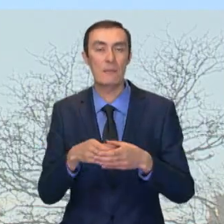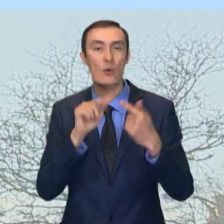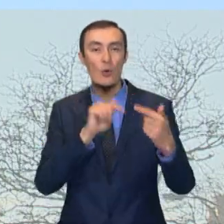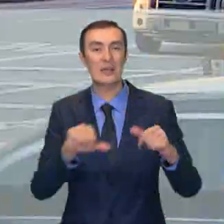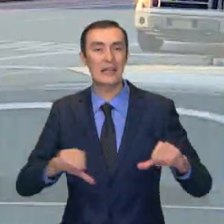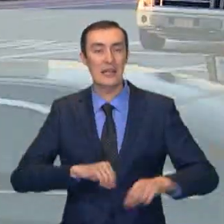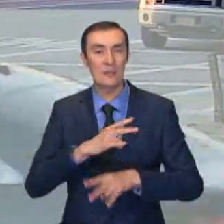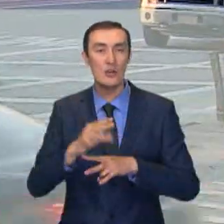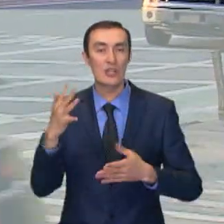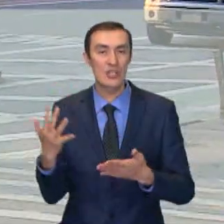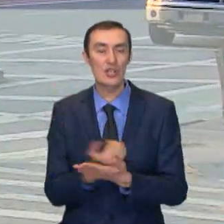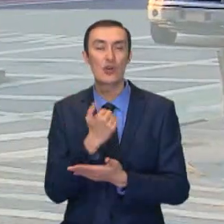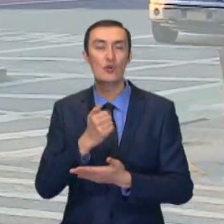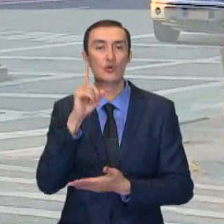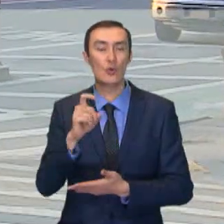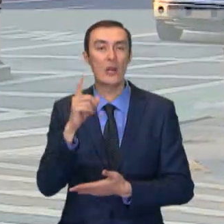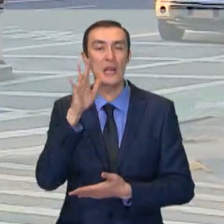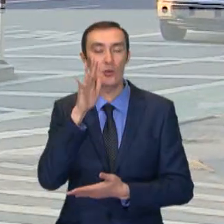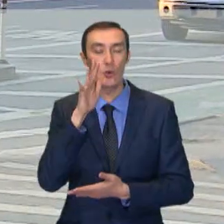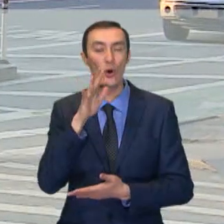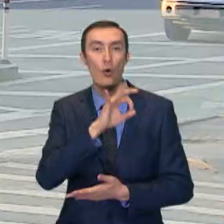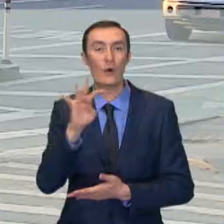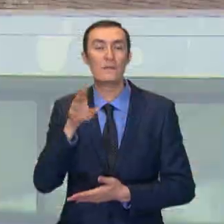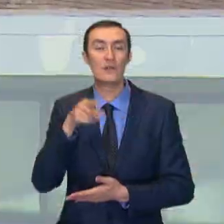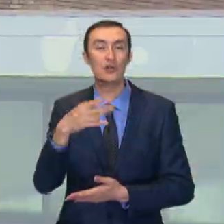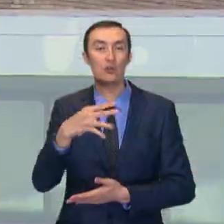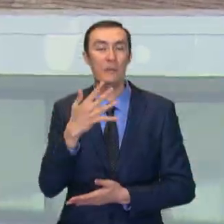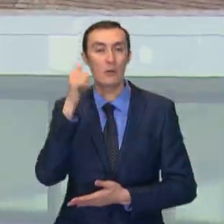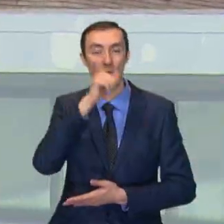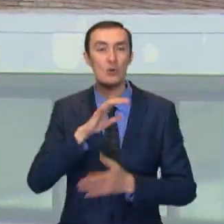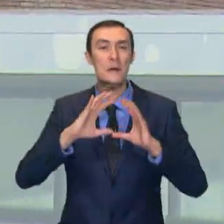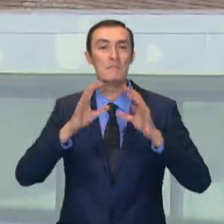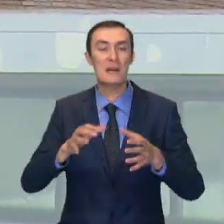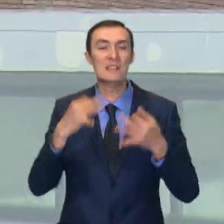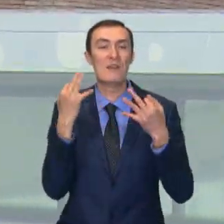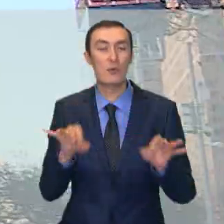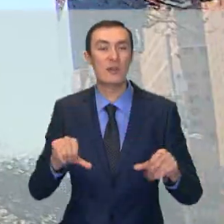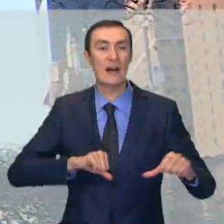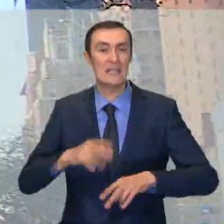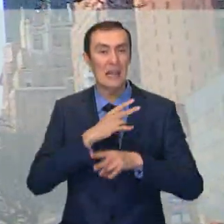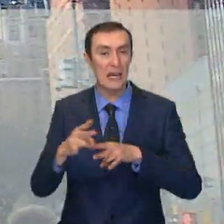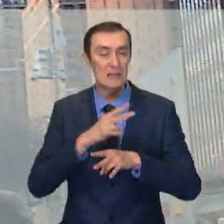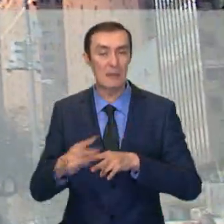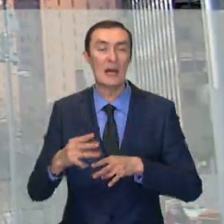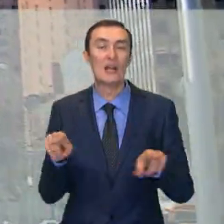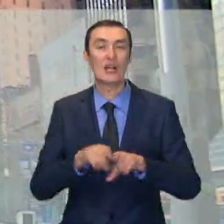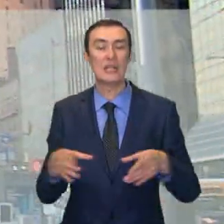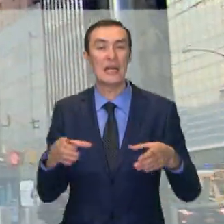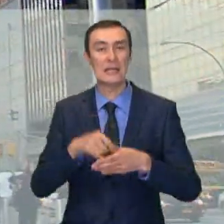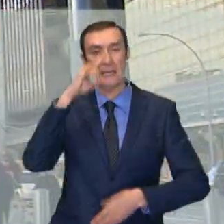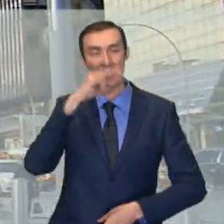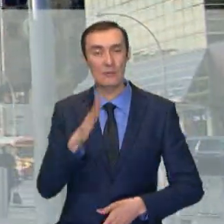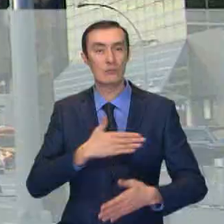достижение к столетию ООН в 2045 году мира, свободного от терроризма. Также делегация Казахстана примет участие в